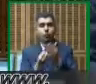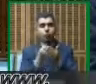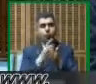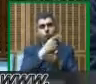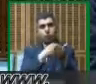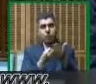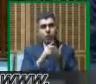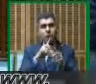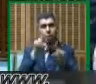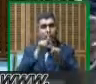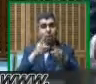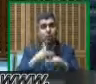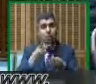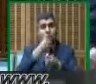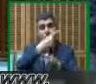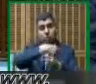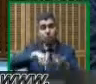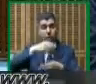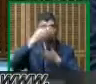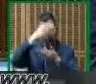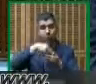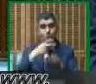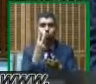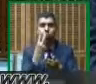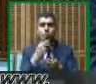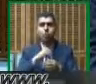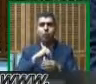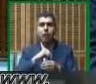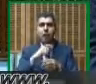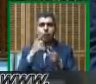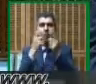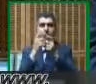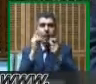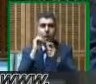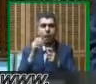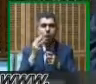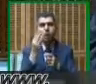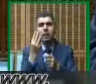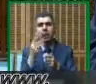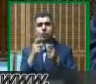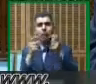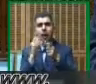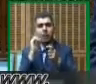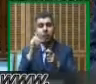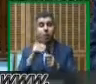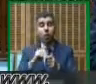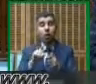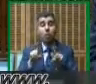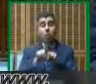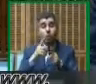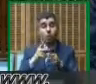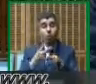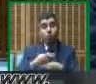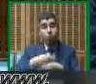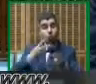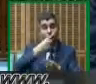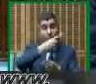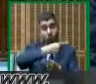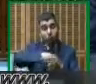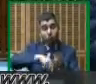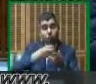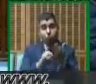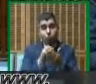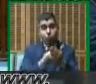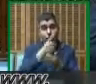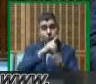الإعلام المغربي لتتعلم في جهود الشركات أو ثلاثة؟ المسألة الرابعة، الإصلاح الحقيقي للإعلام يقتضي منا تحديد أي إعلام